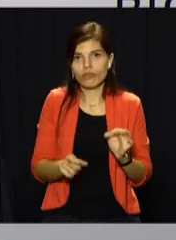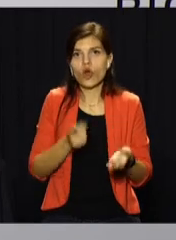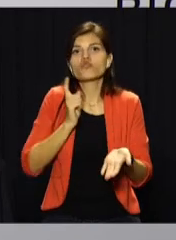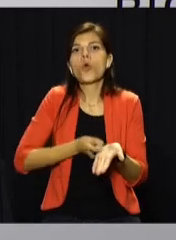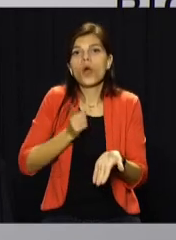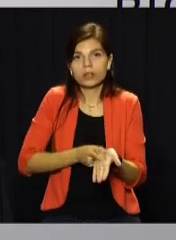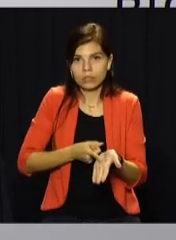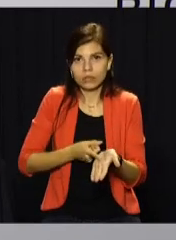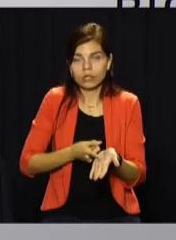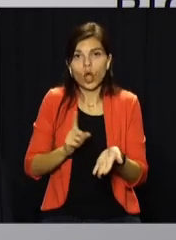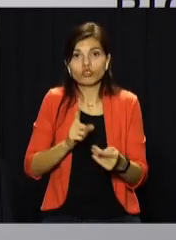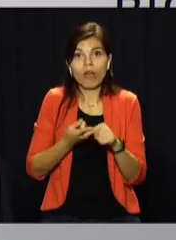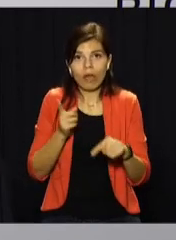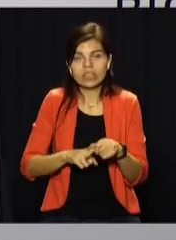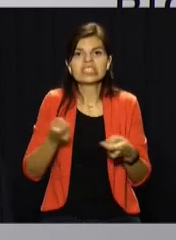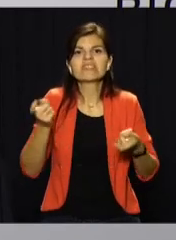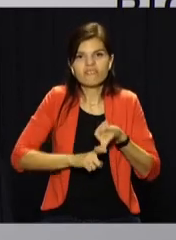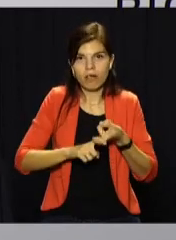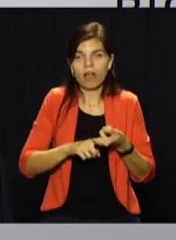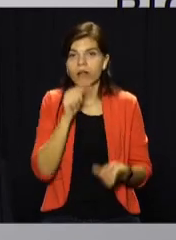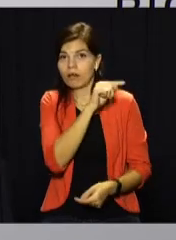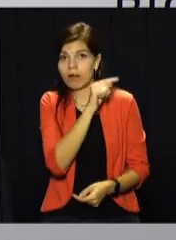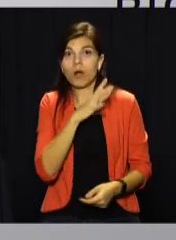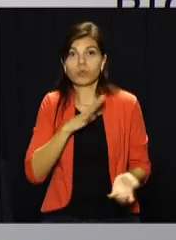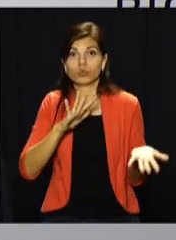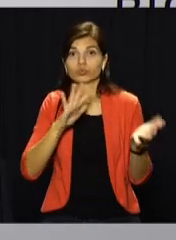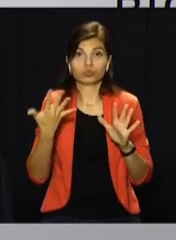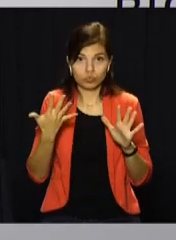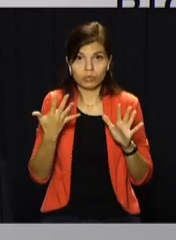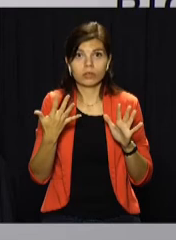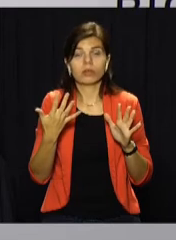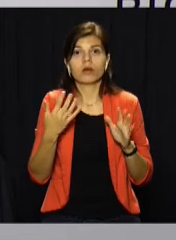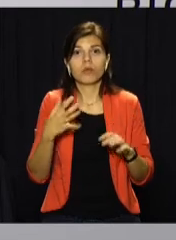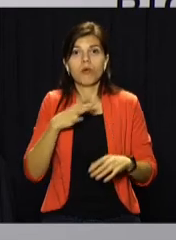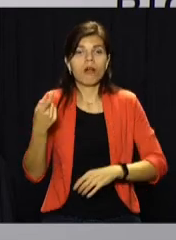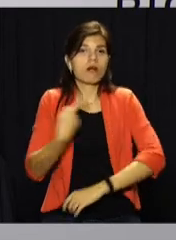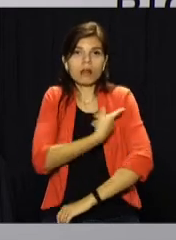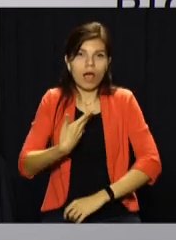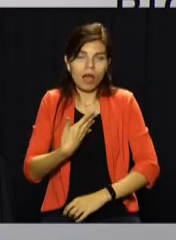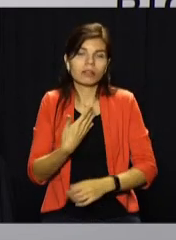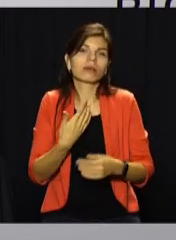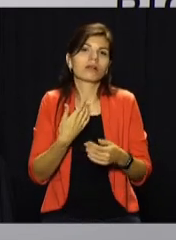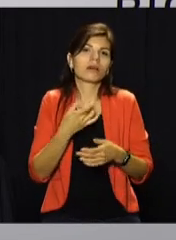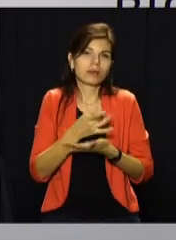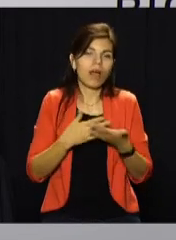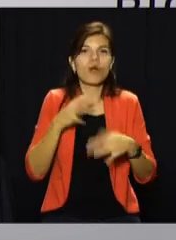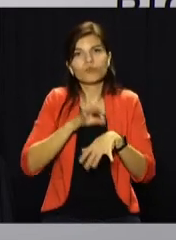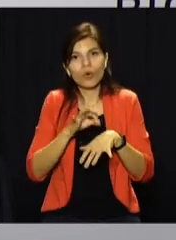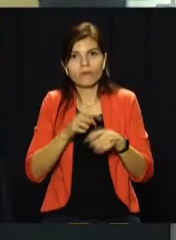таки доказати, що це наслідок того контузії, поранення або